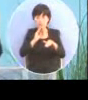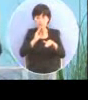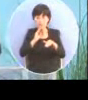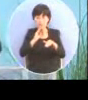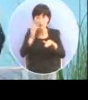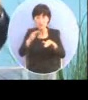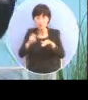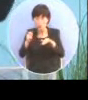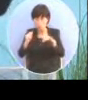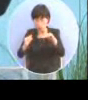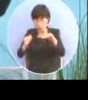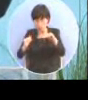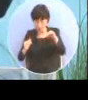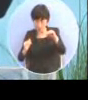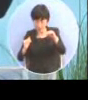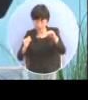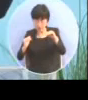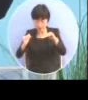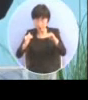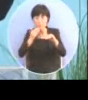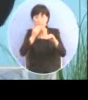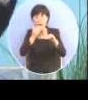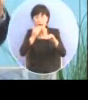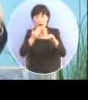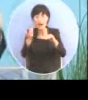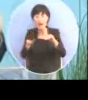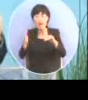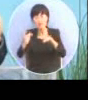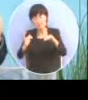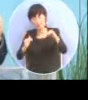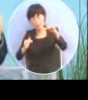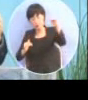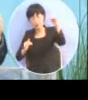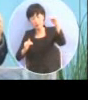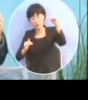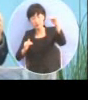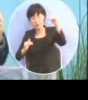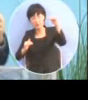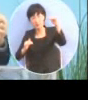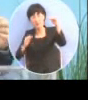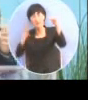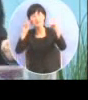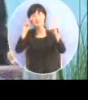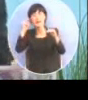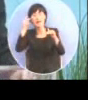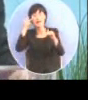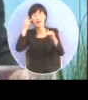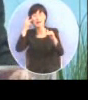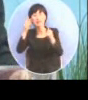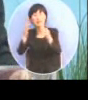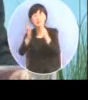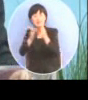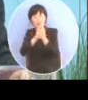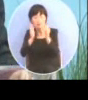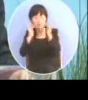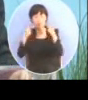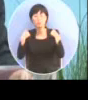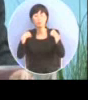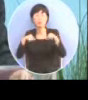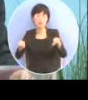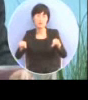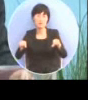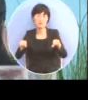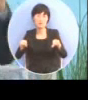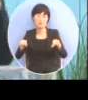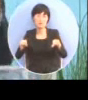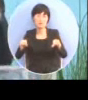들어가면 되는데 어마어마하게 차이 난 줄 알고. Những người học không giỏi chỉ cần nỗ lực thêm một chút thôi là bằng người học giỏi. Thế nhưng mà người ta không biết, người ta cứ tưởng khác nhau một